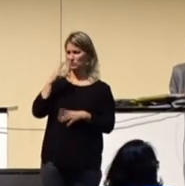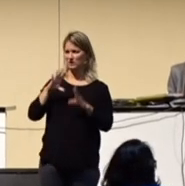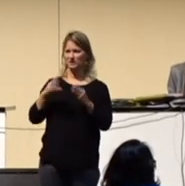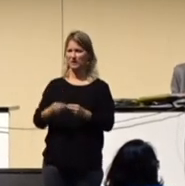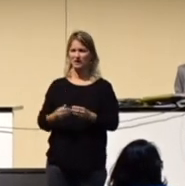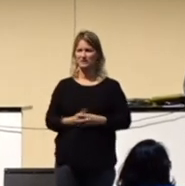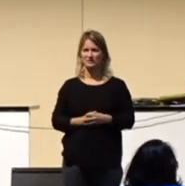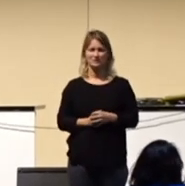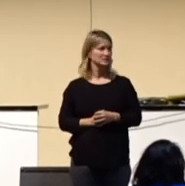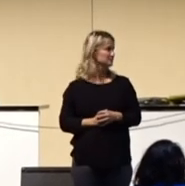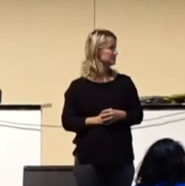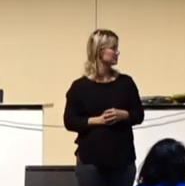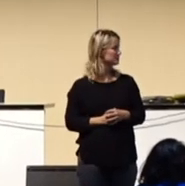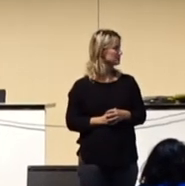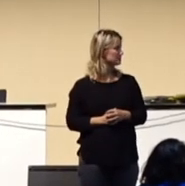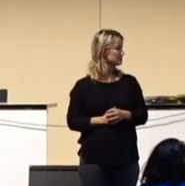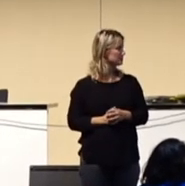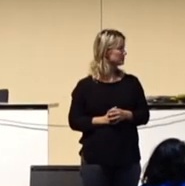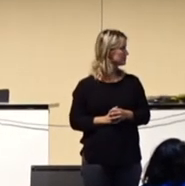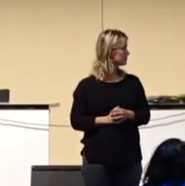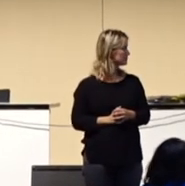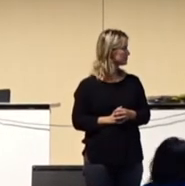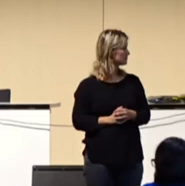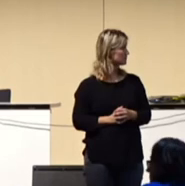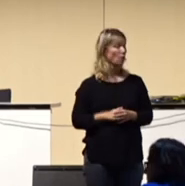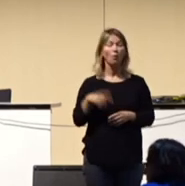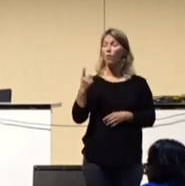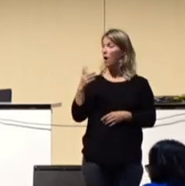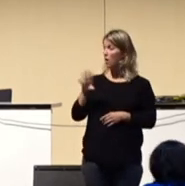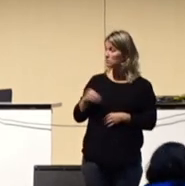Fischer. Ja. Ich fange dir nochmal an.